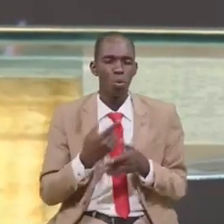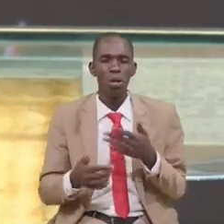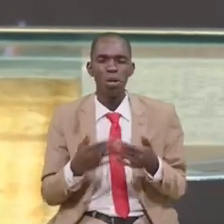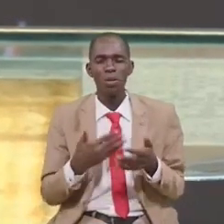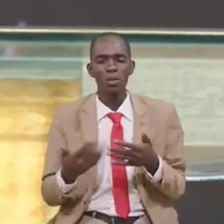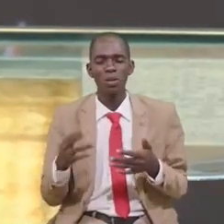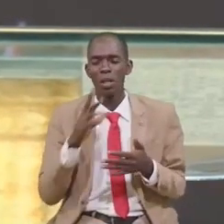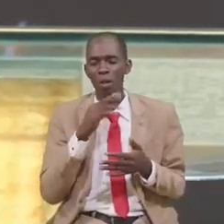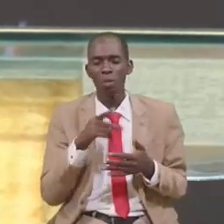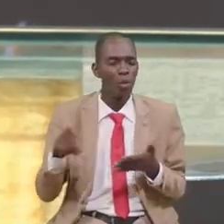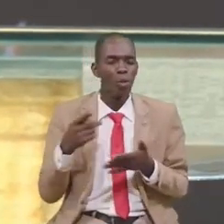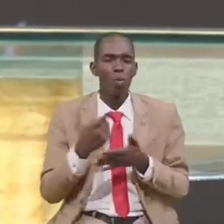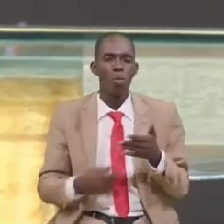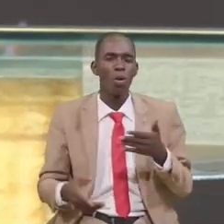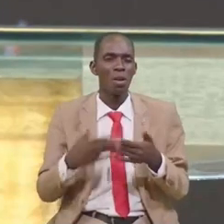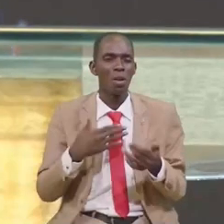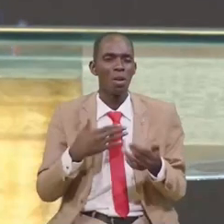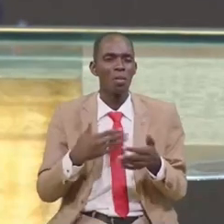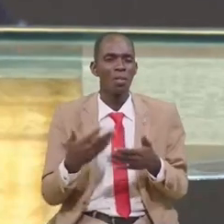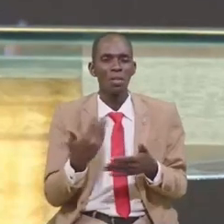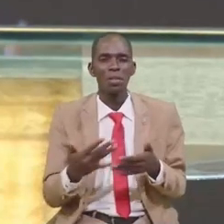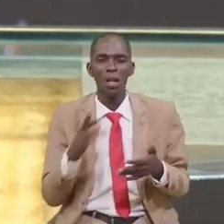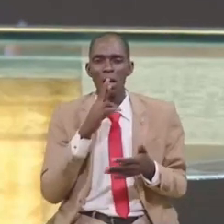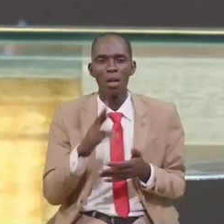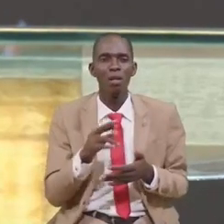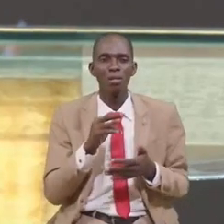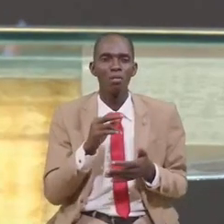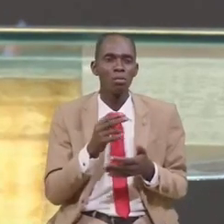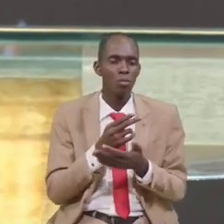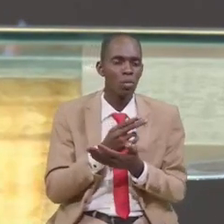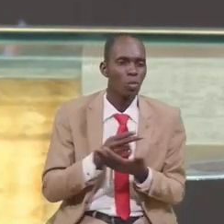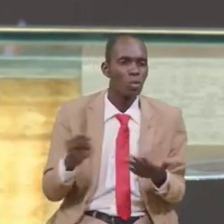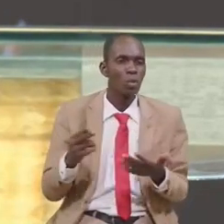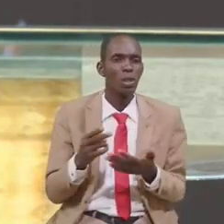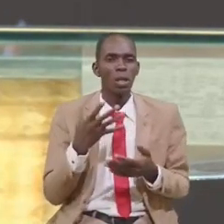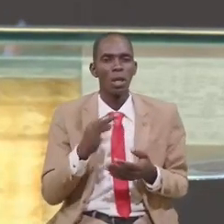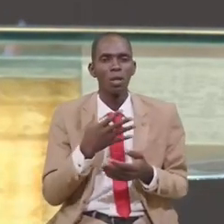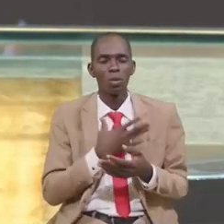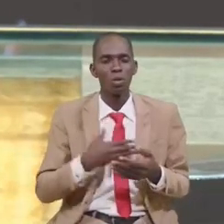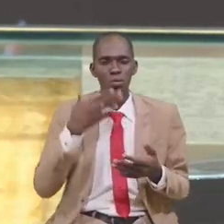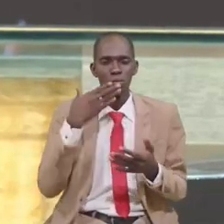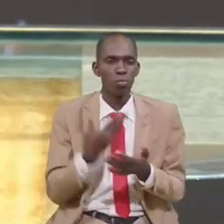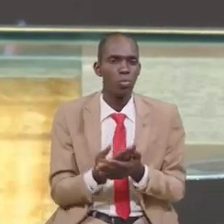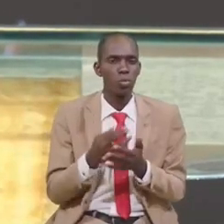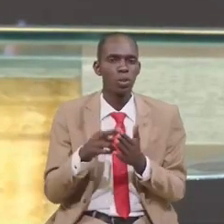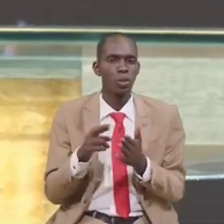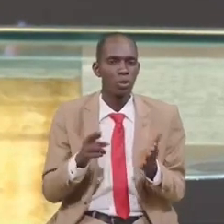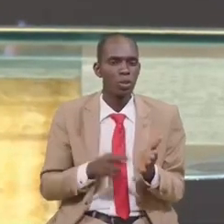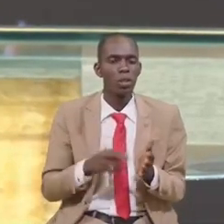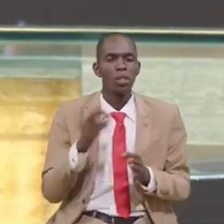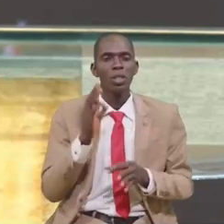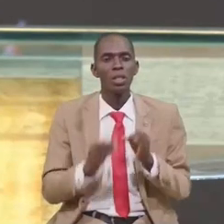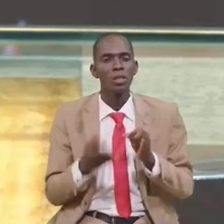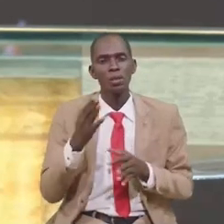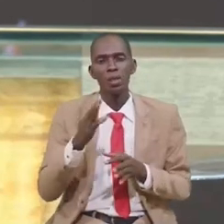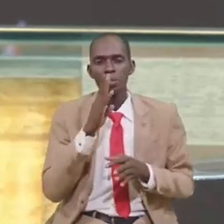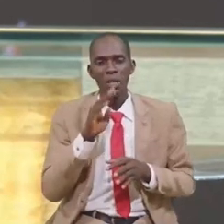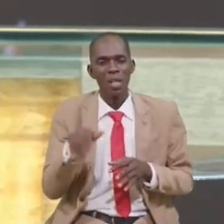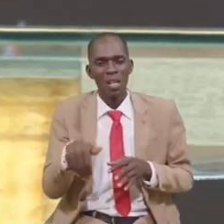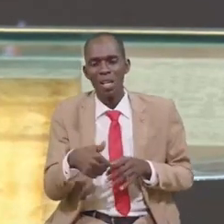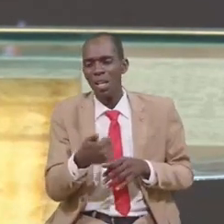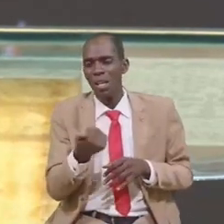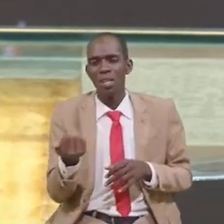tout ce qui est aimable, tout ce qui mérite l'approbation, ce qui est vertueux et digne de